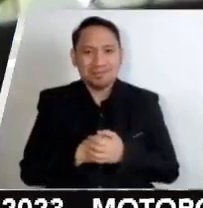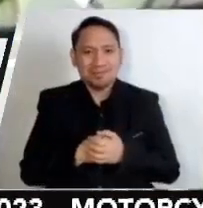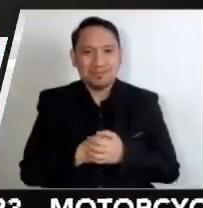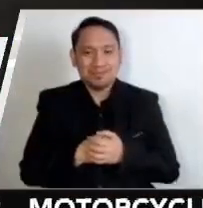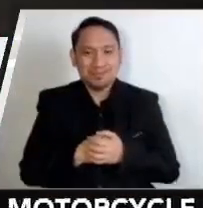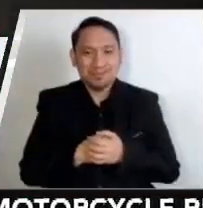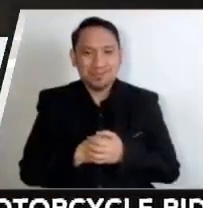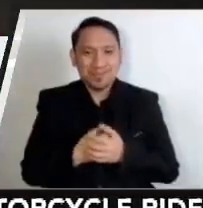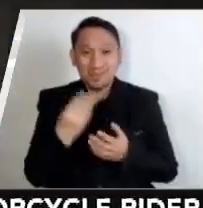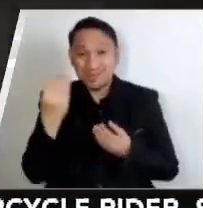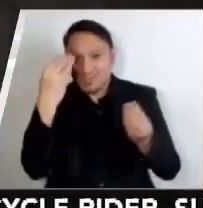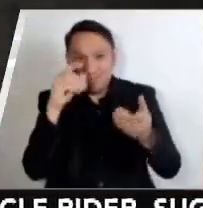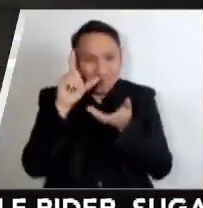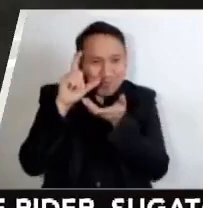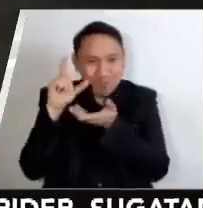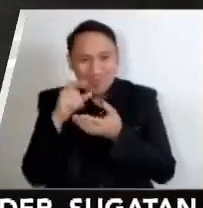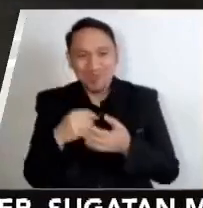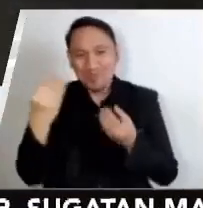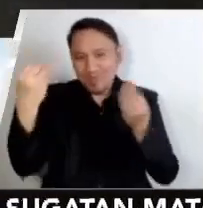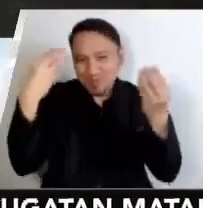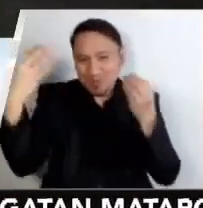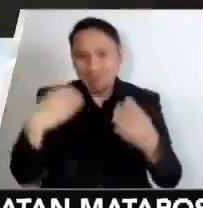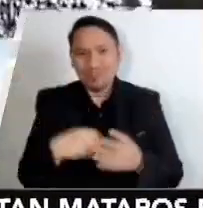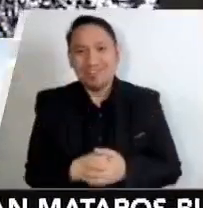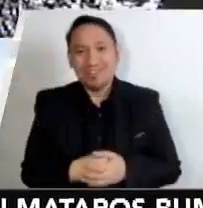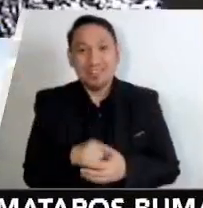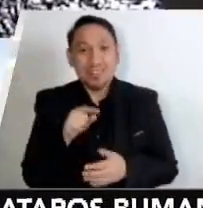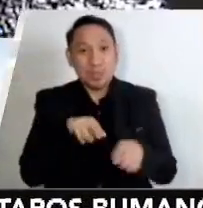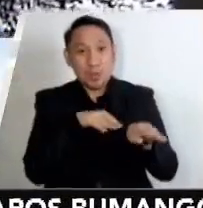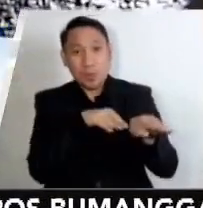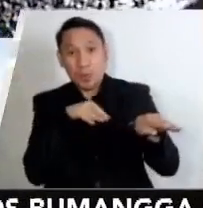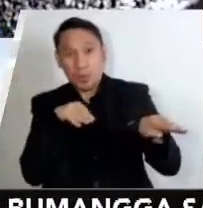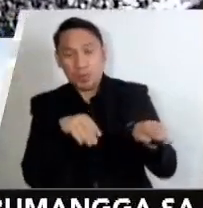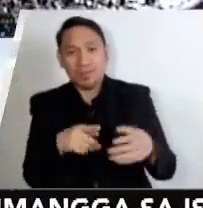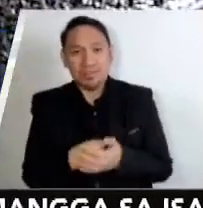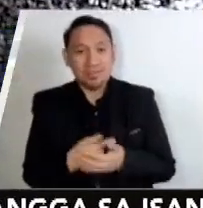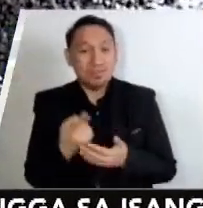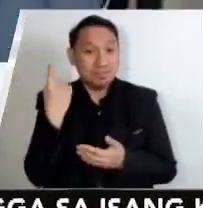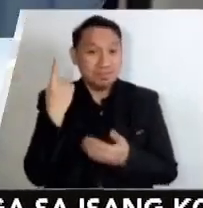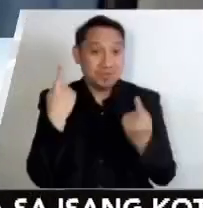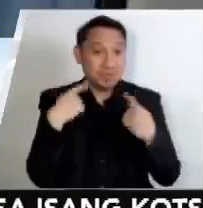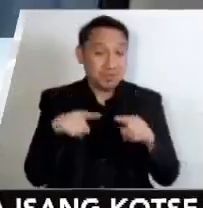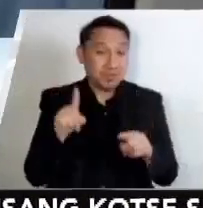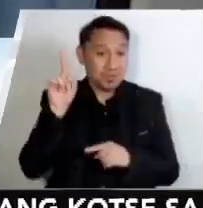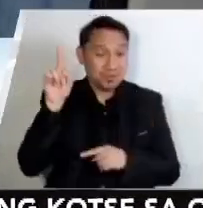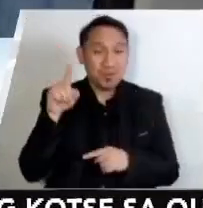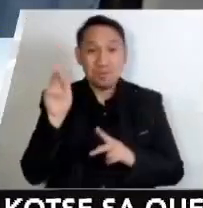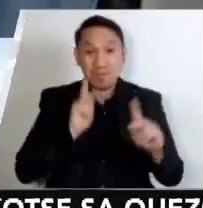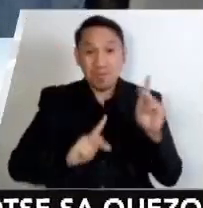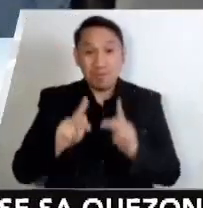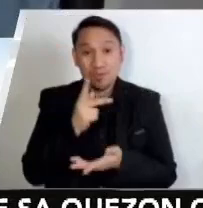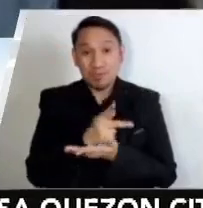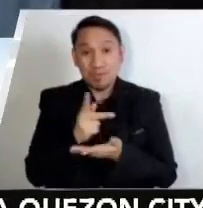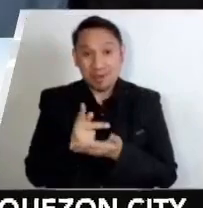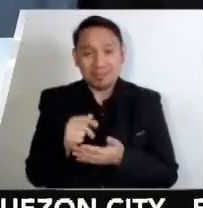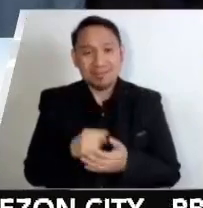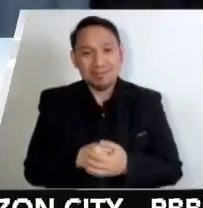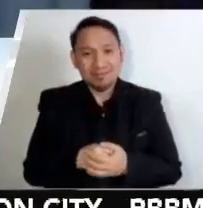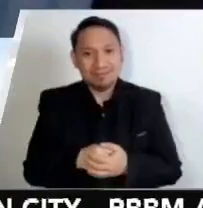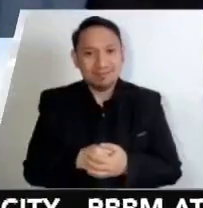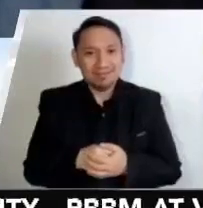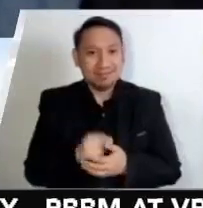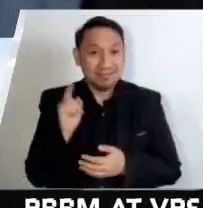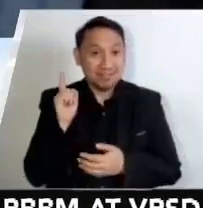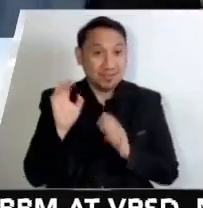for the picture. Pila rin ang mga sasakyan paakyat ng People's Park in the Sky. Ang pamilya Colyantes Reyes, galing